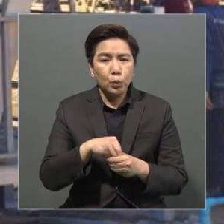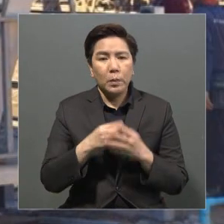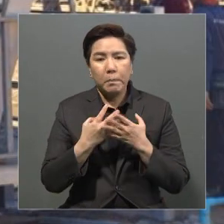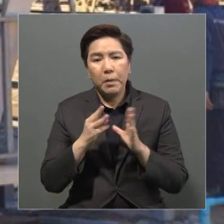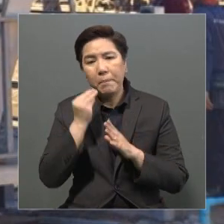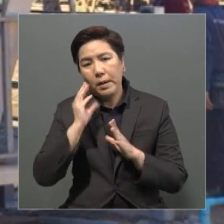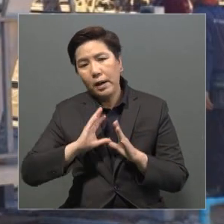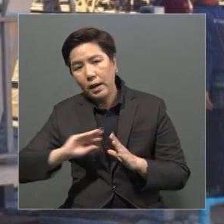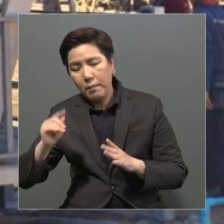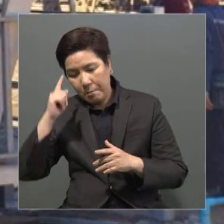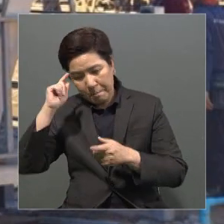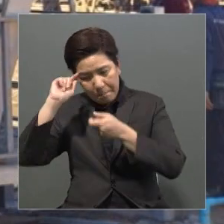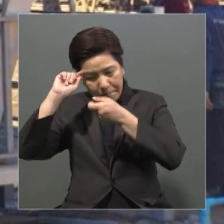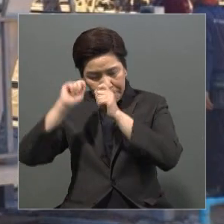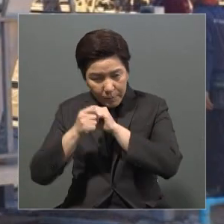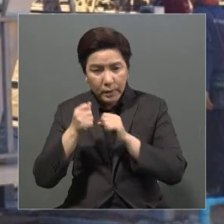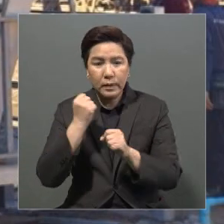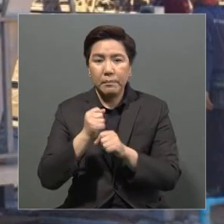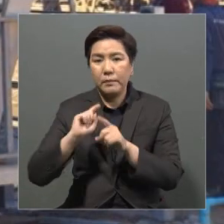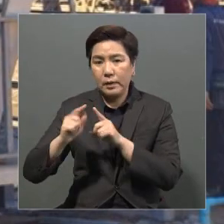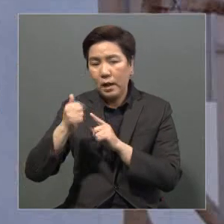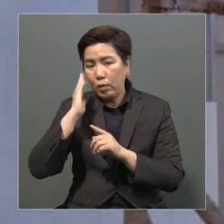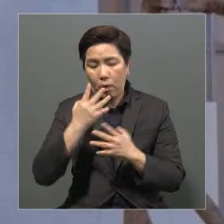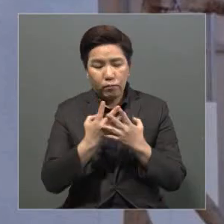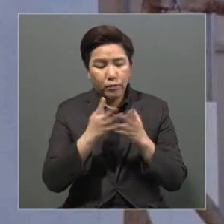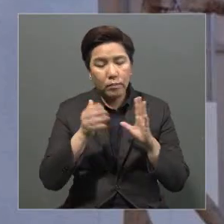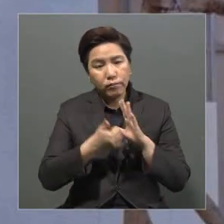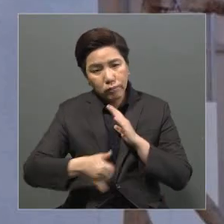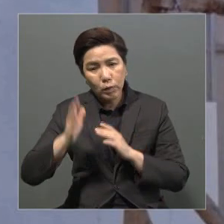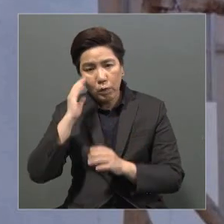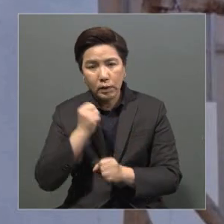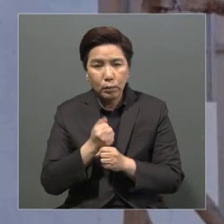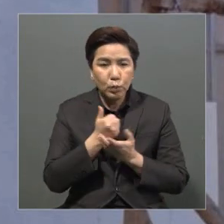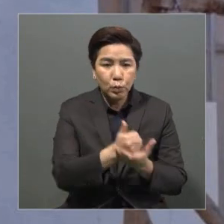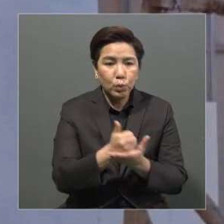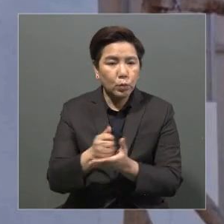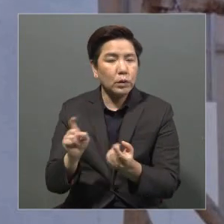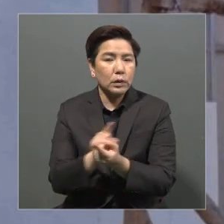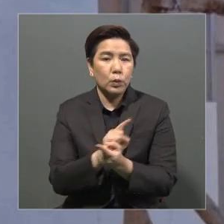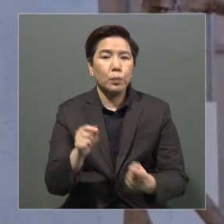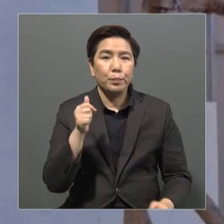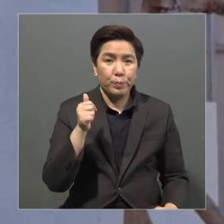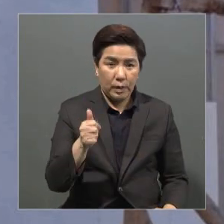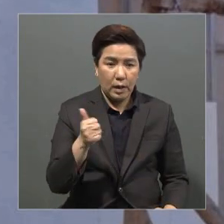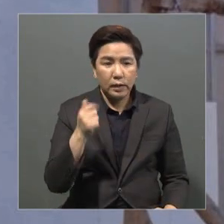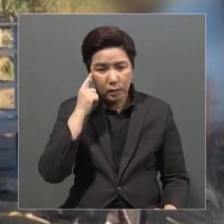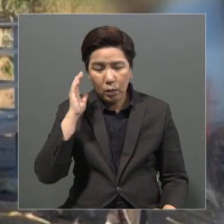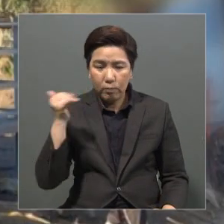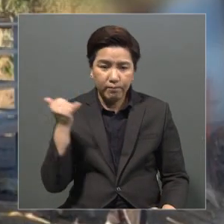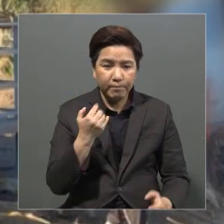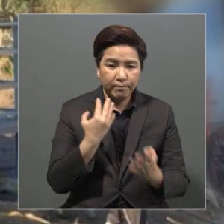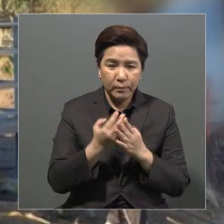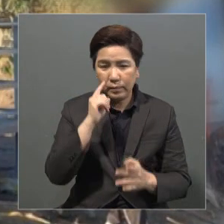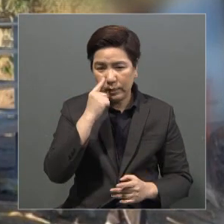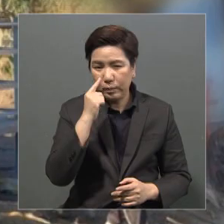การปรับเปลี่ยนทัศนคติของตนเองเมื่อพ้นโทษก็จะสามารถกลับคืนสู่สังคมได้อย่างมีคุณภาพไม่หวนกลับไป